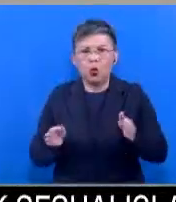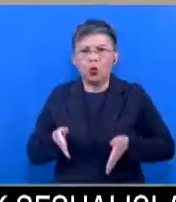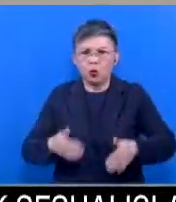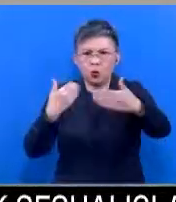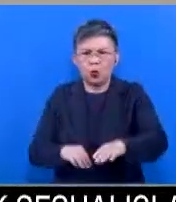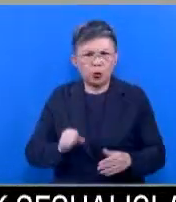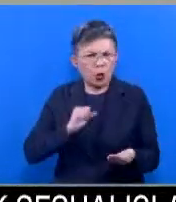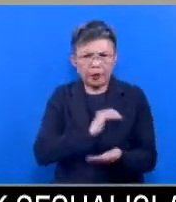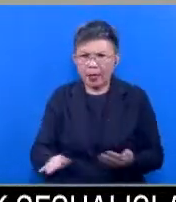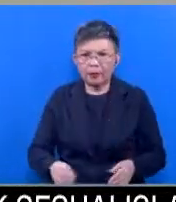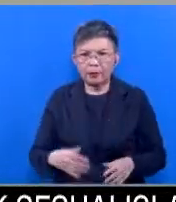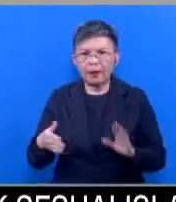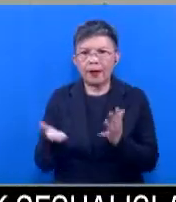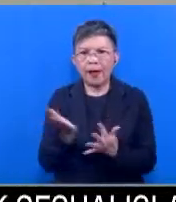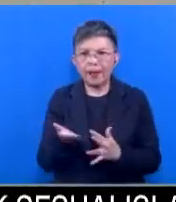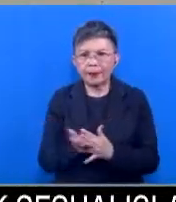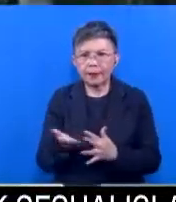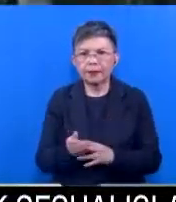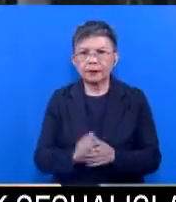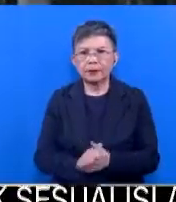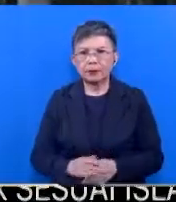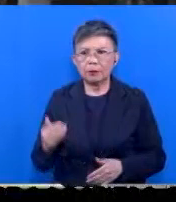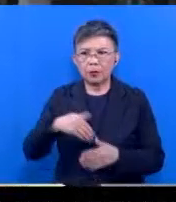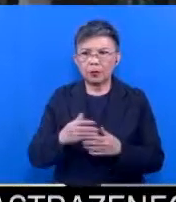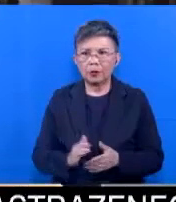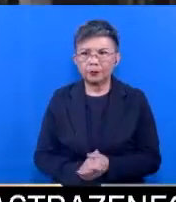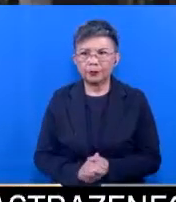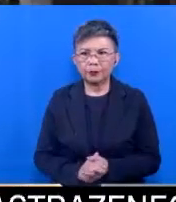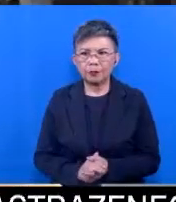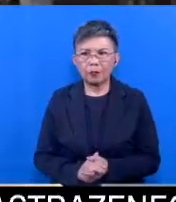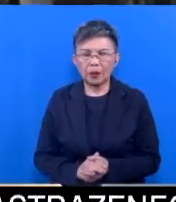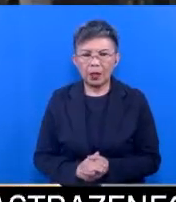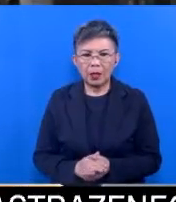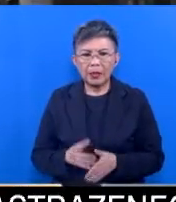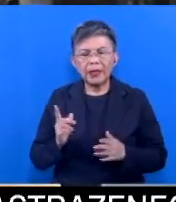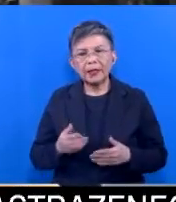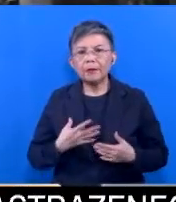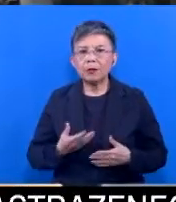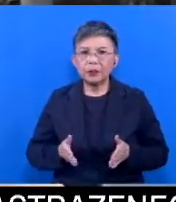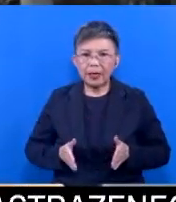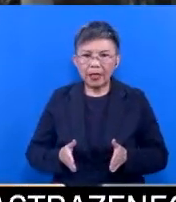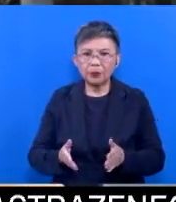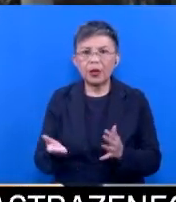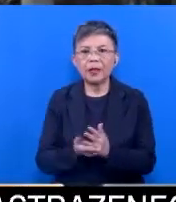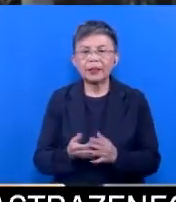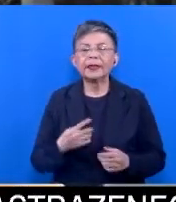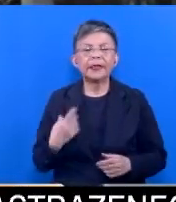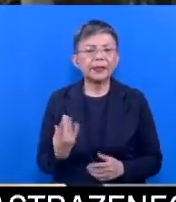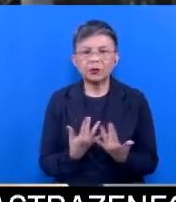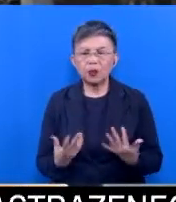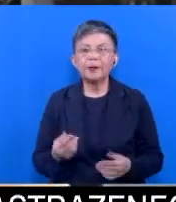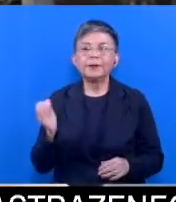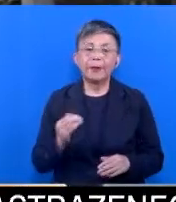rumah Hadianti dan rumah seorang bidan. Supaya jalan seperti biasa, kita bisa keluar